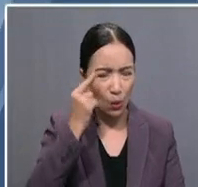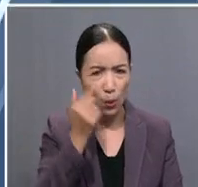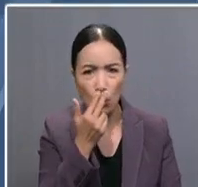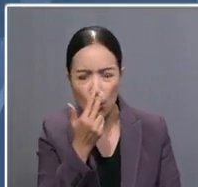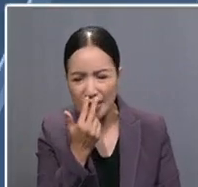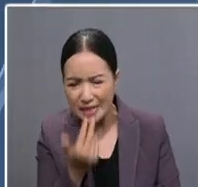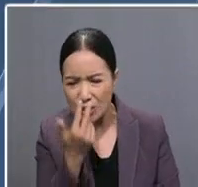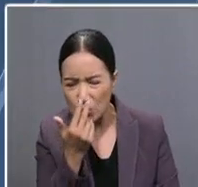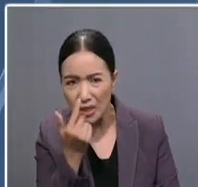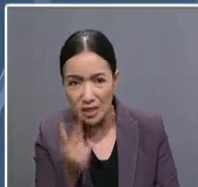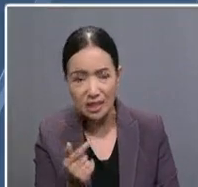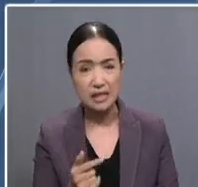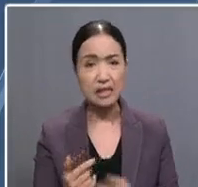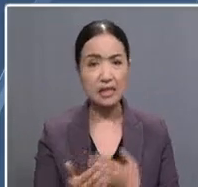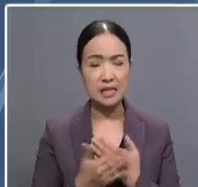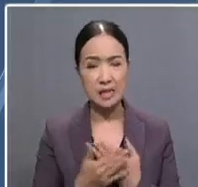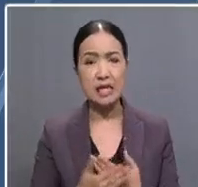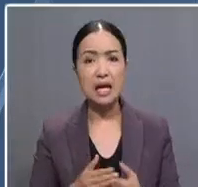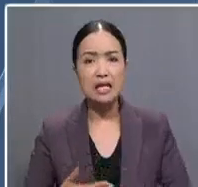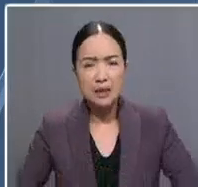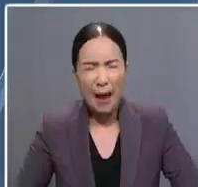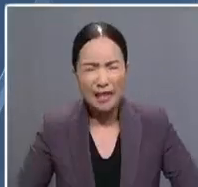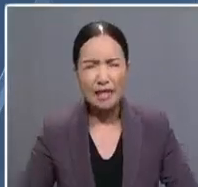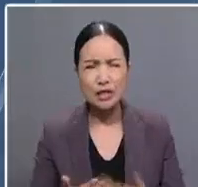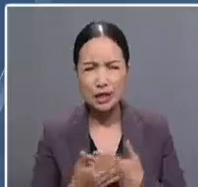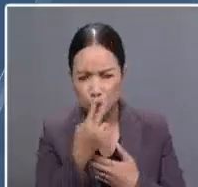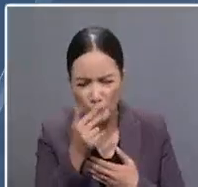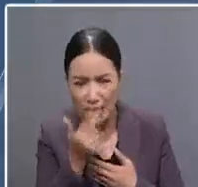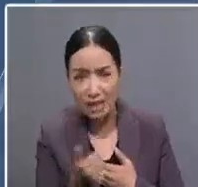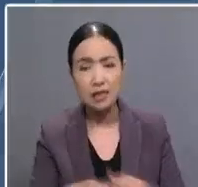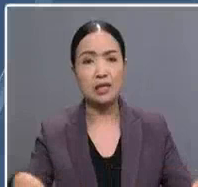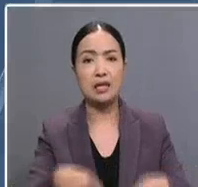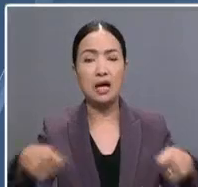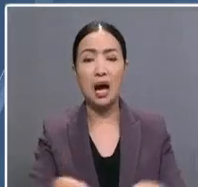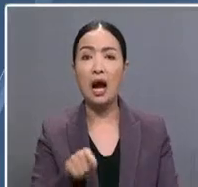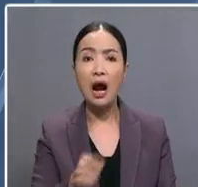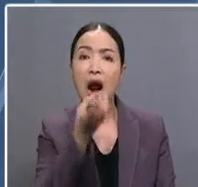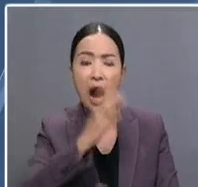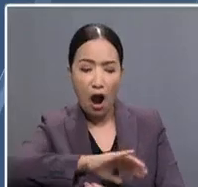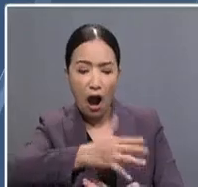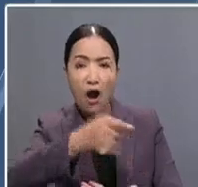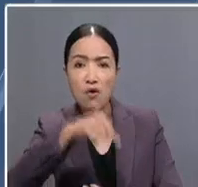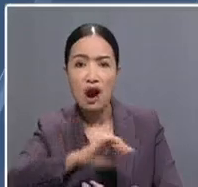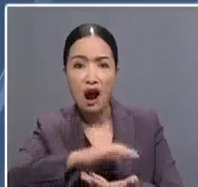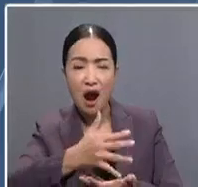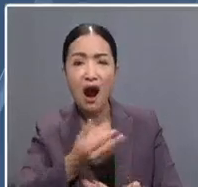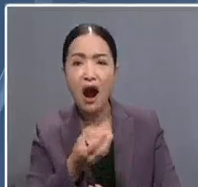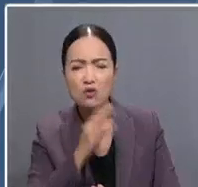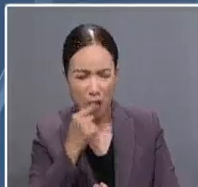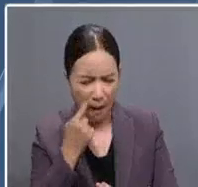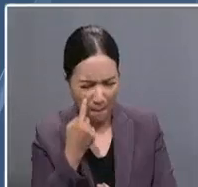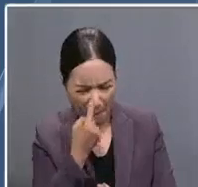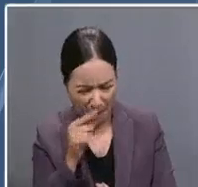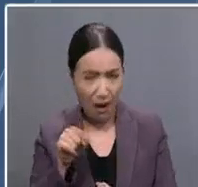ๆดูมากๆมีสมาธิเยอะหน่ อ ยนะครับเพราะว่าในจานข้าวในกล่องข้าวถ้ามันมีสิ่งแปลกปล